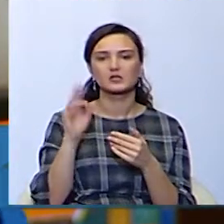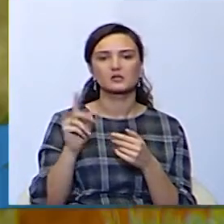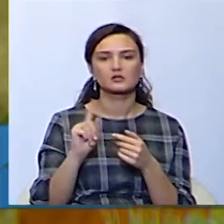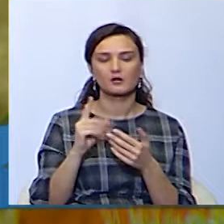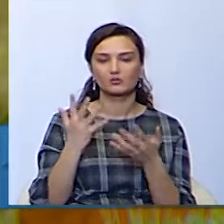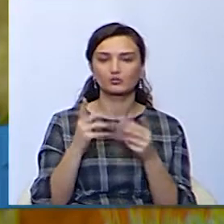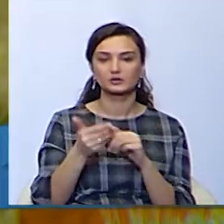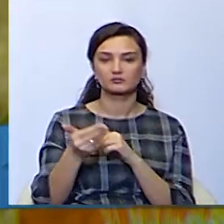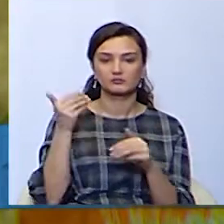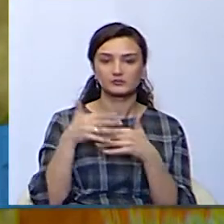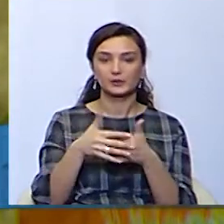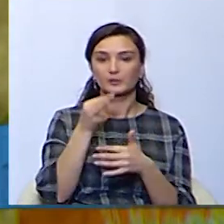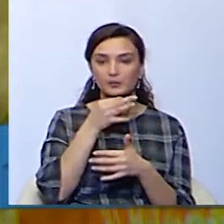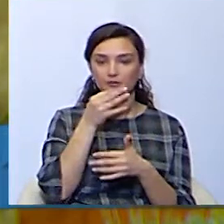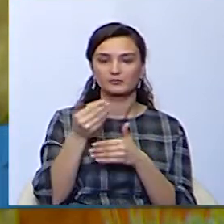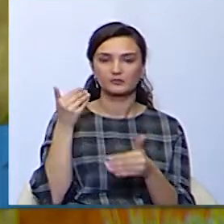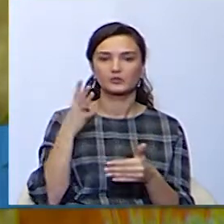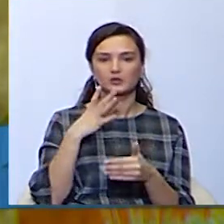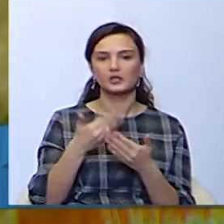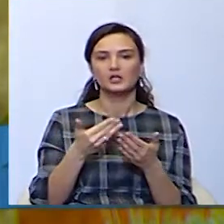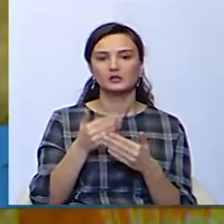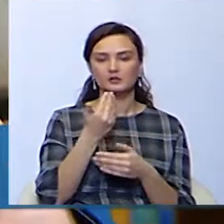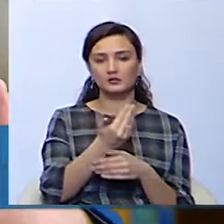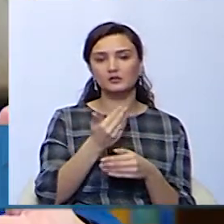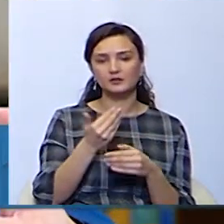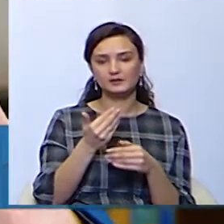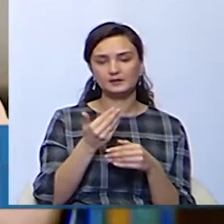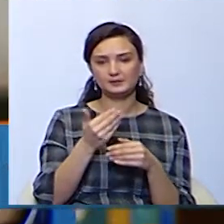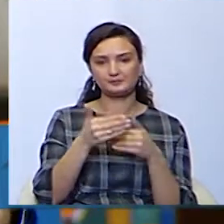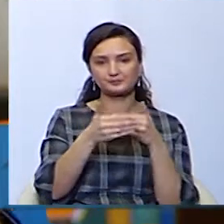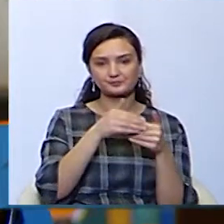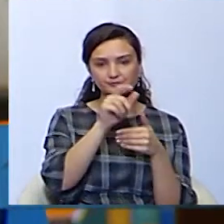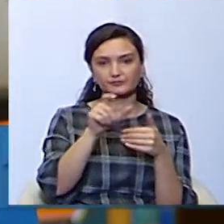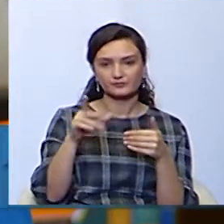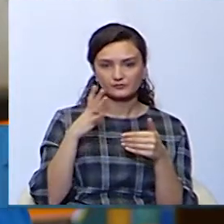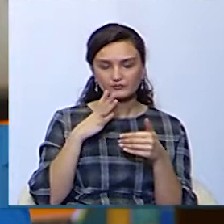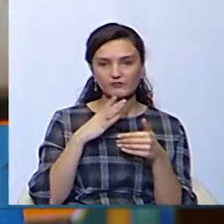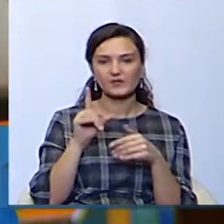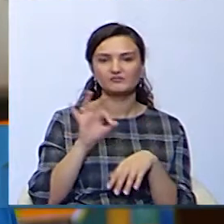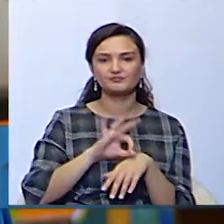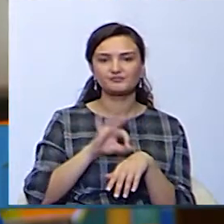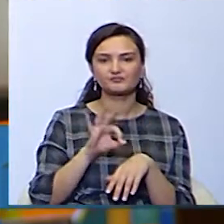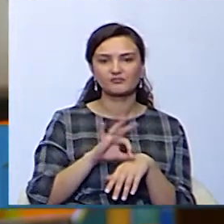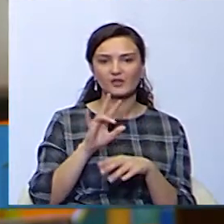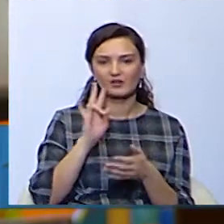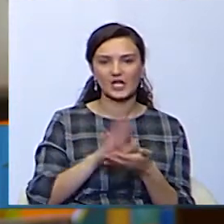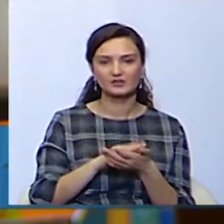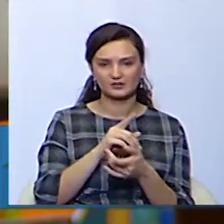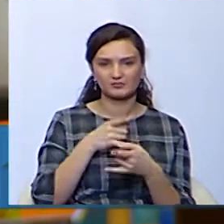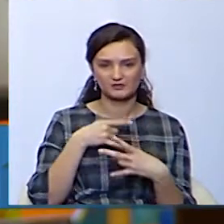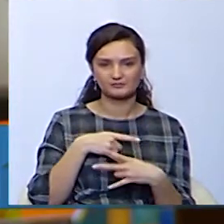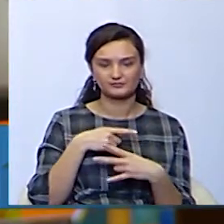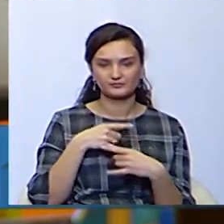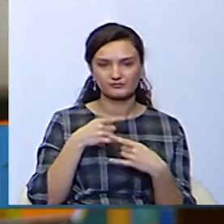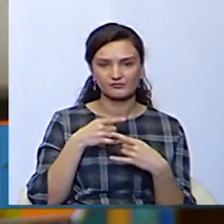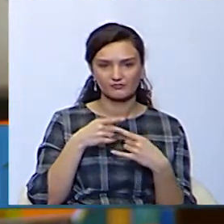მას წინა ორსულობების დროს ჰქონდა ან მის ახლობლებს ჰქონდა განვითარების პათოლოგიით დაბადების შემთხვევა, ამ